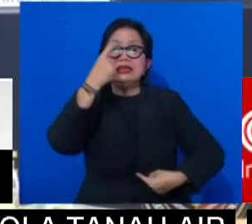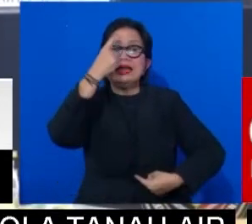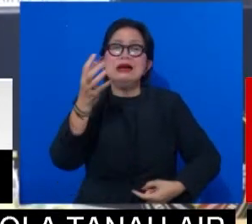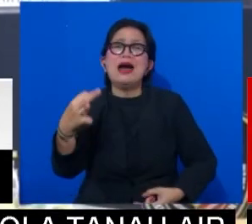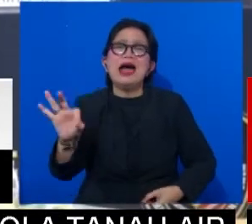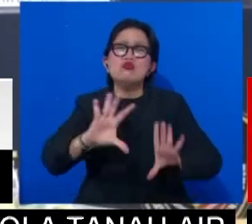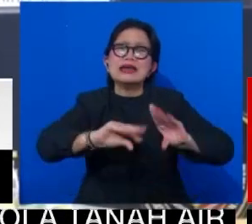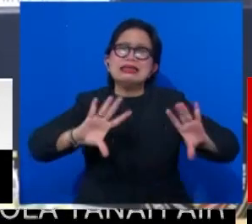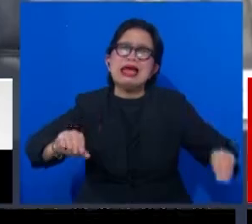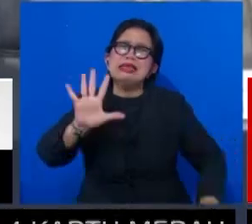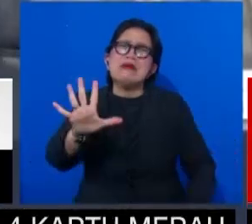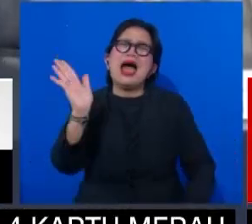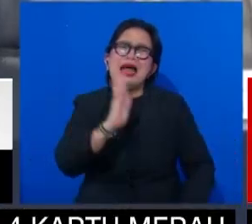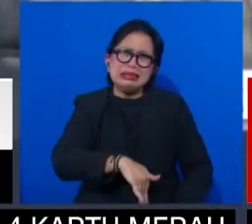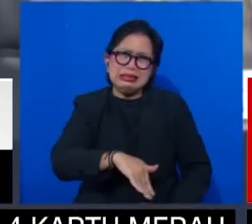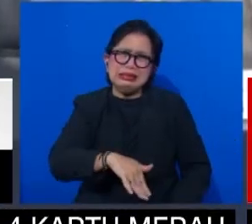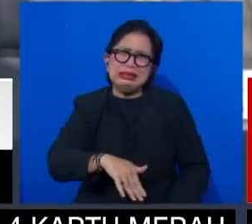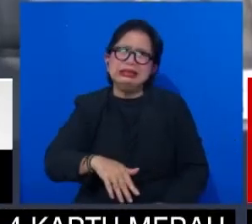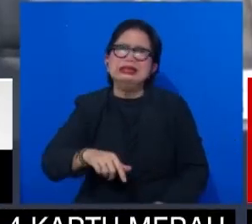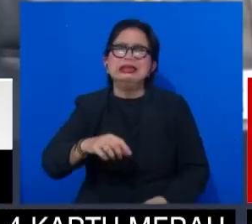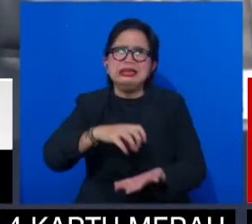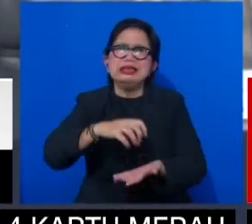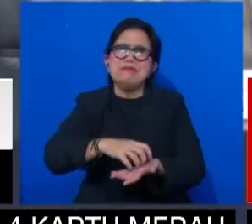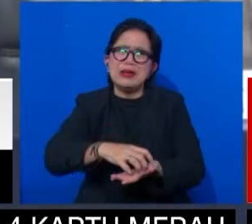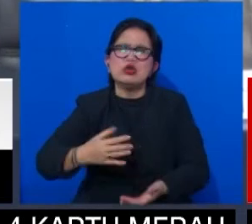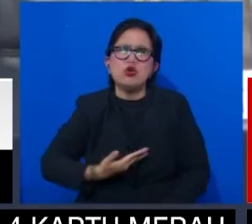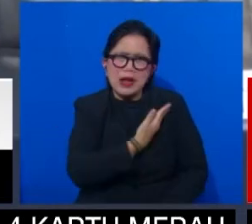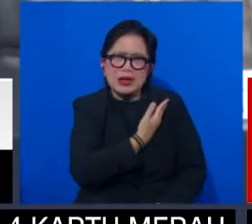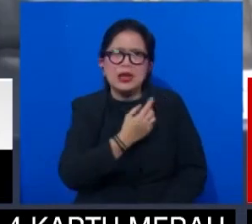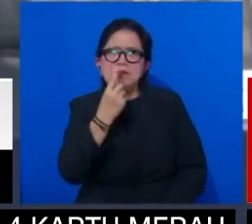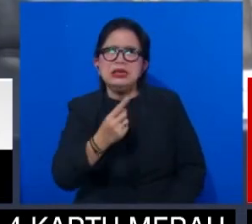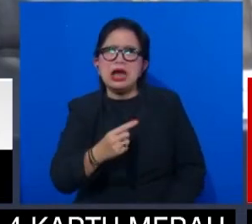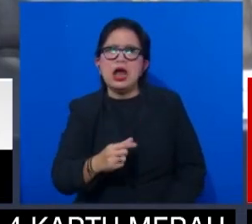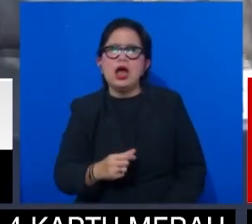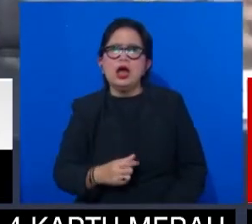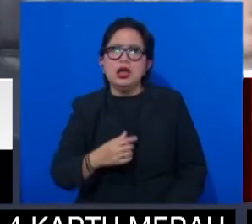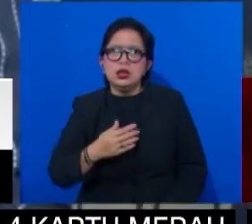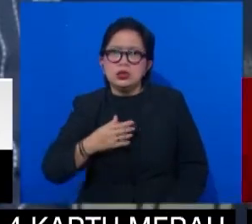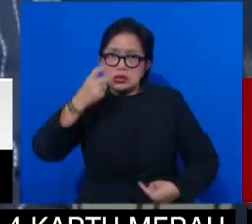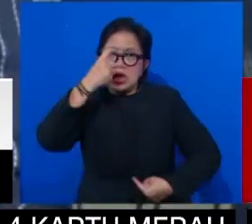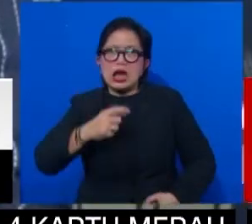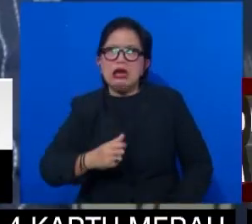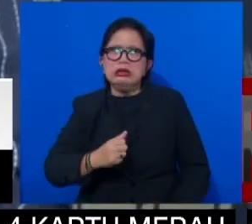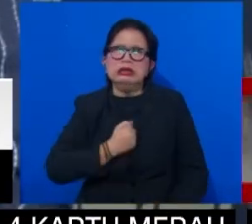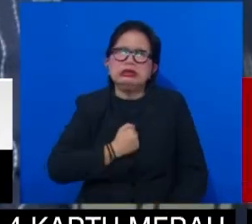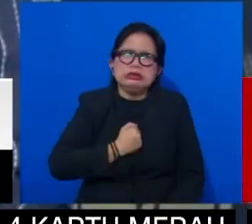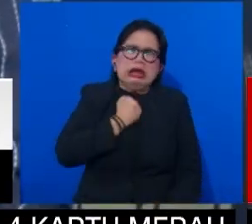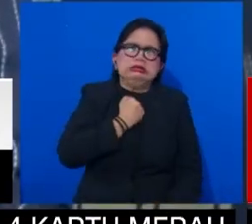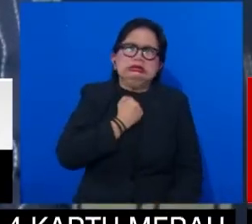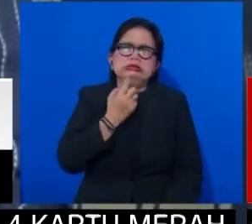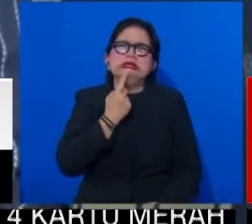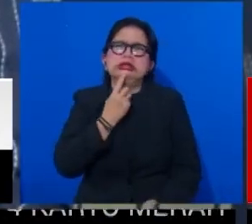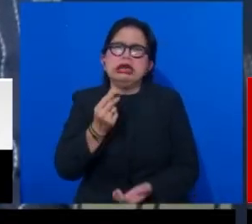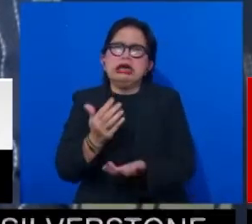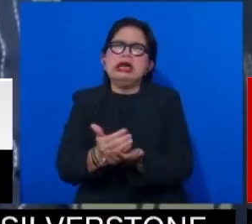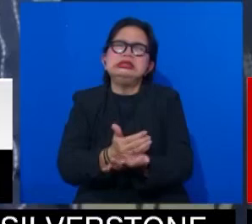5 hari bekerja di tempat korban. Meski para tersangka mengaku membunuh karena sakit hati menyangkut soal gaji, polisi masih